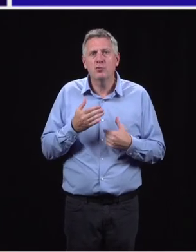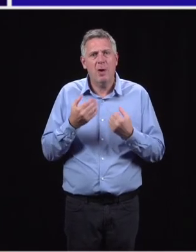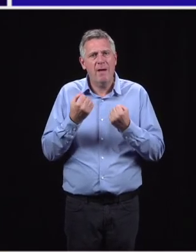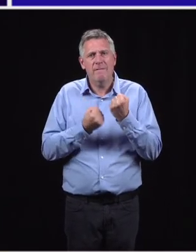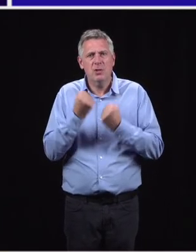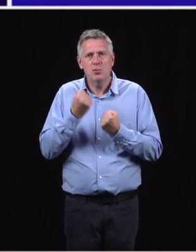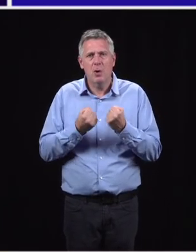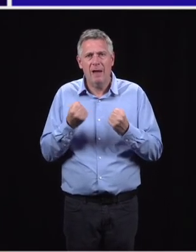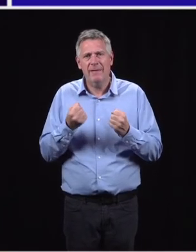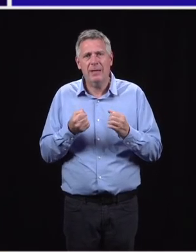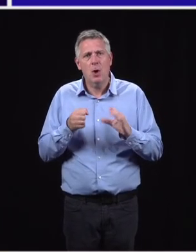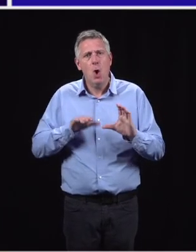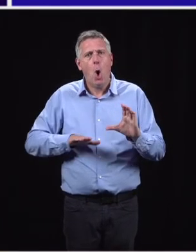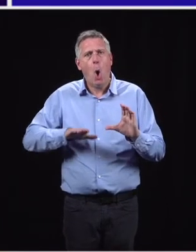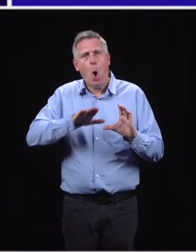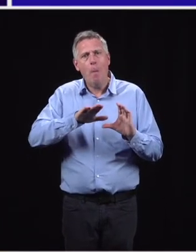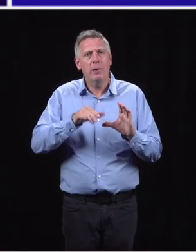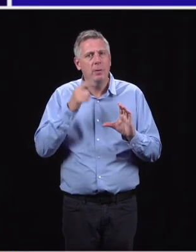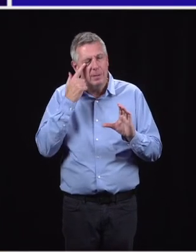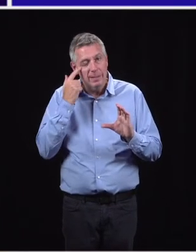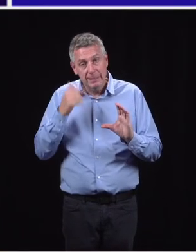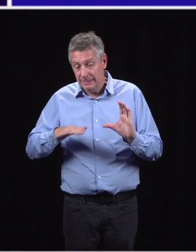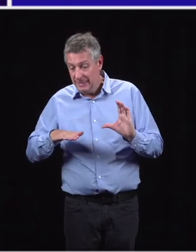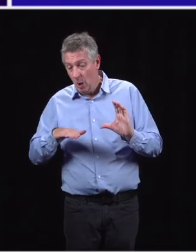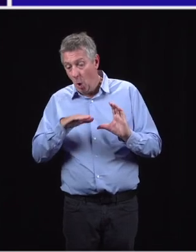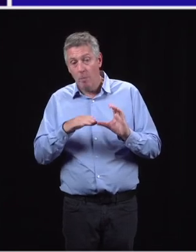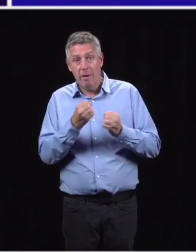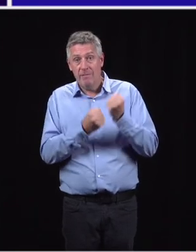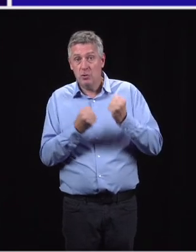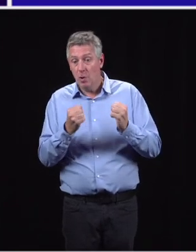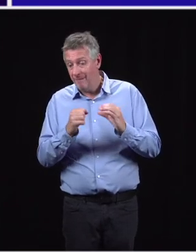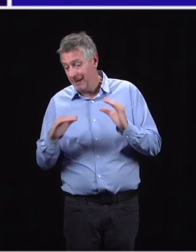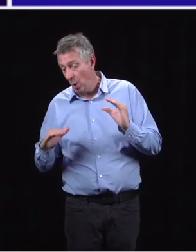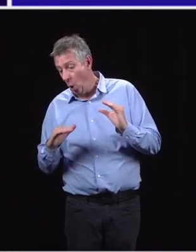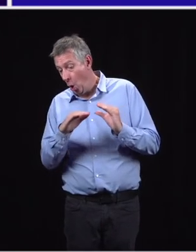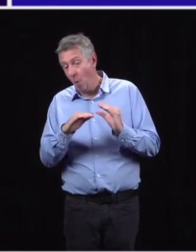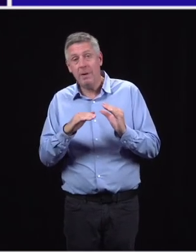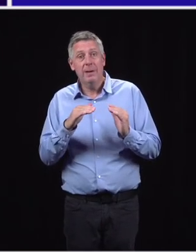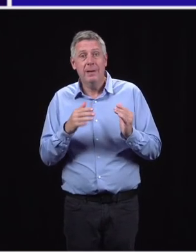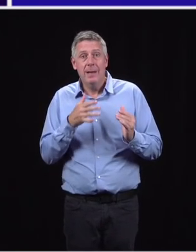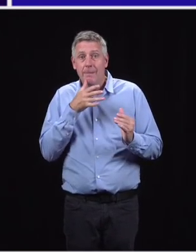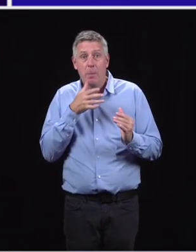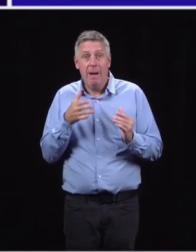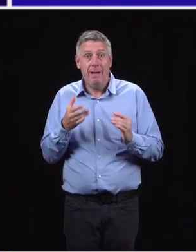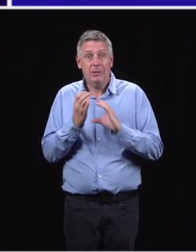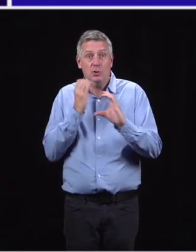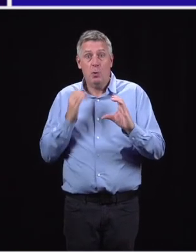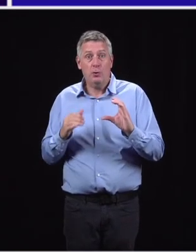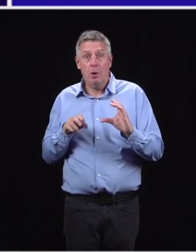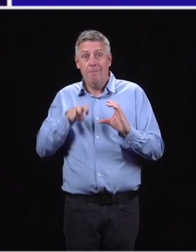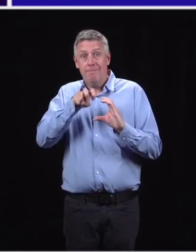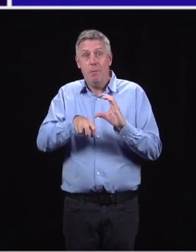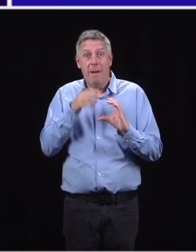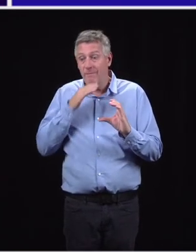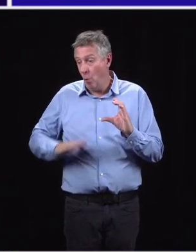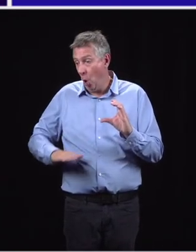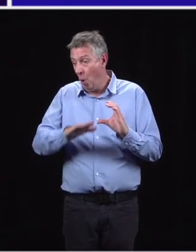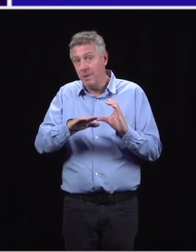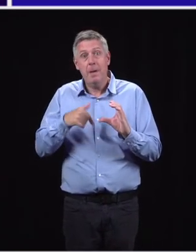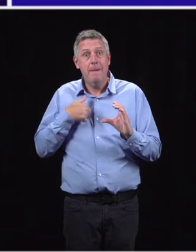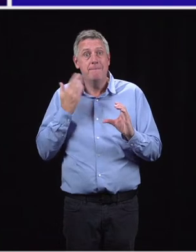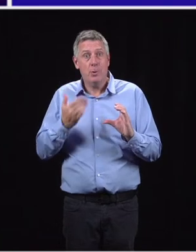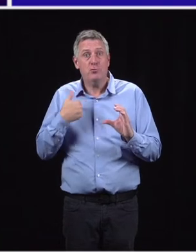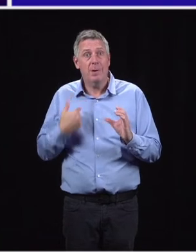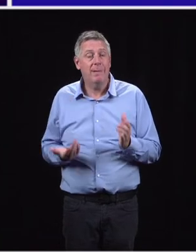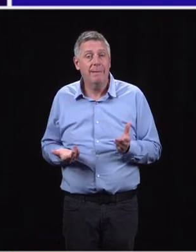avec une rampe d'accès donc si j'ai pas du tout la grande accès je ne peux pas emprunter un transporteur après il y a d'autres difficultés il y a par exemple